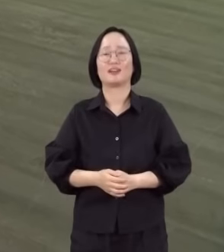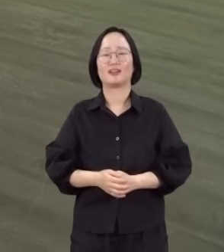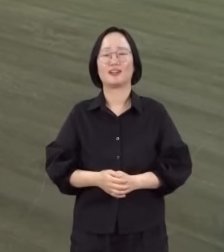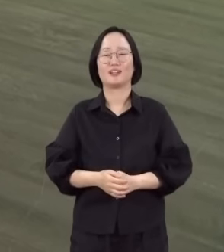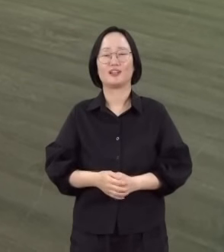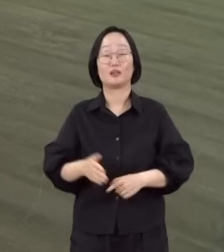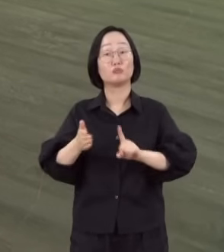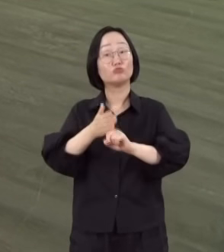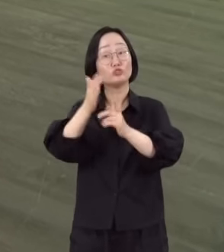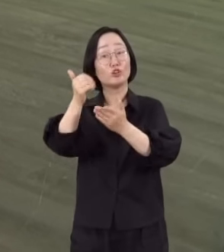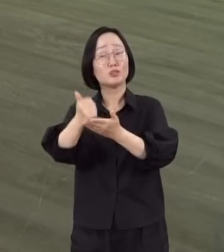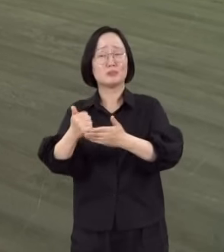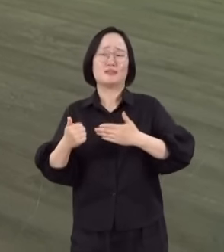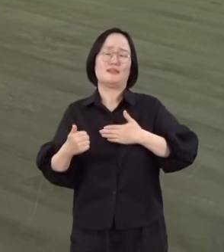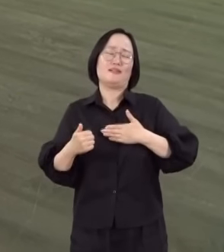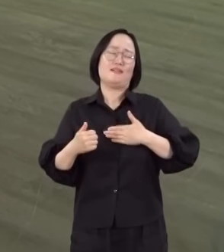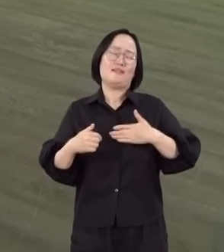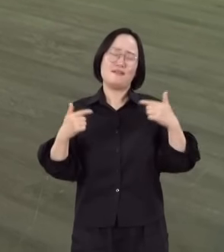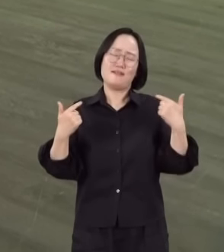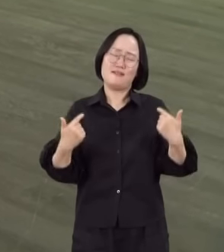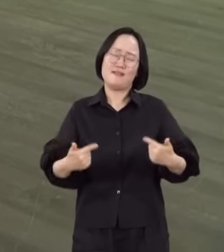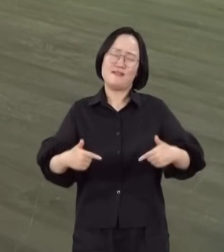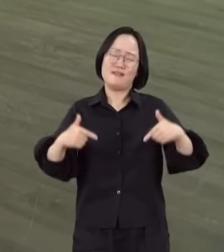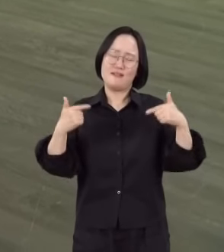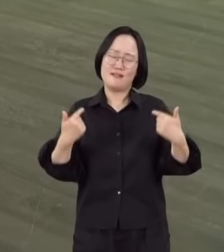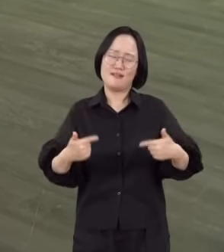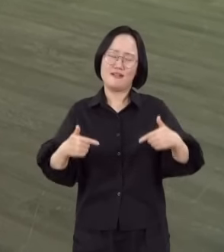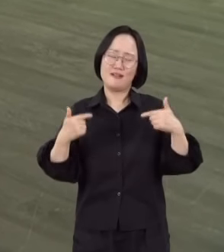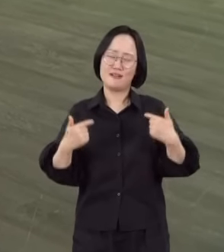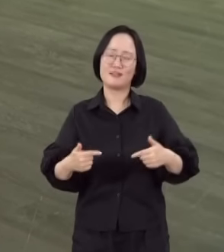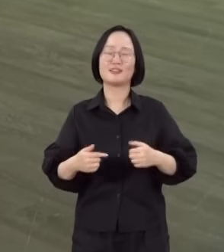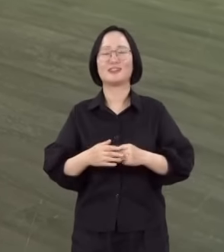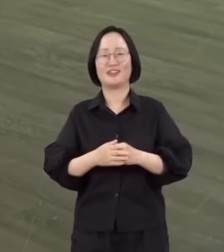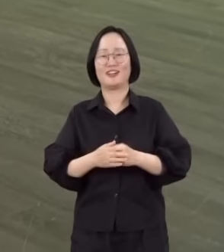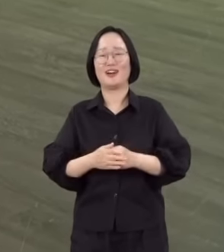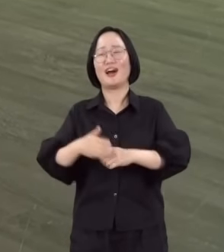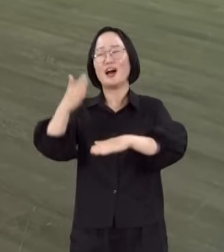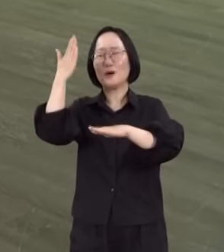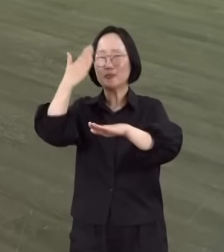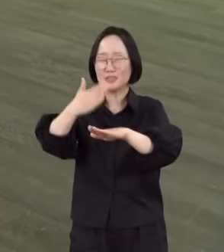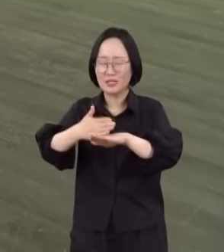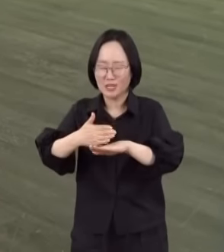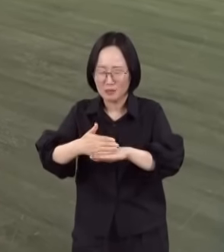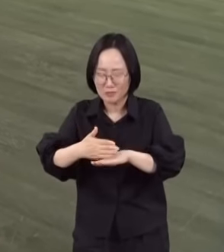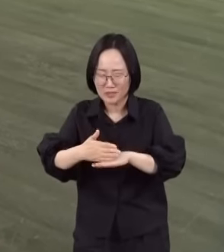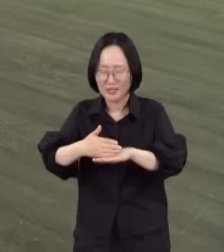부처님이 우리와 함께하시네 감사합니다